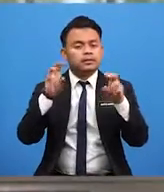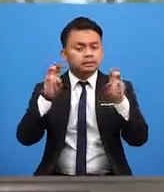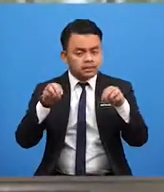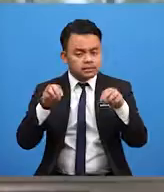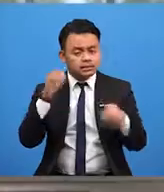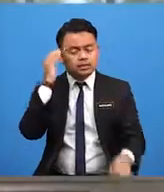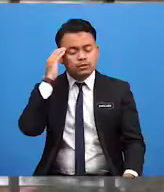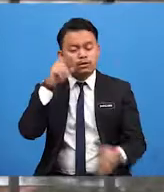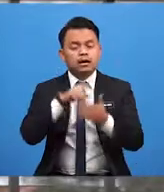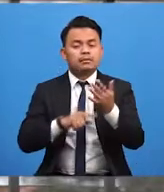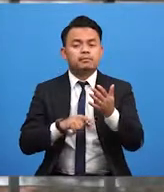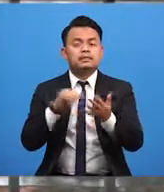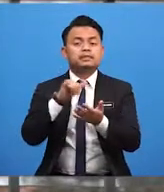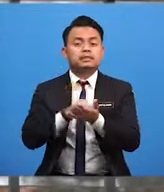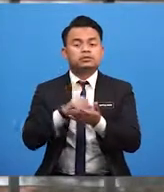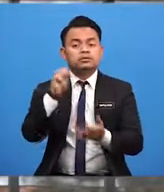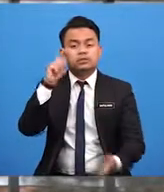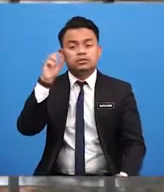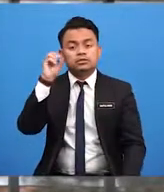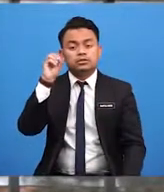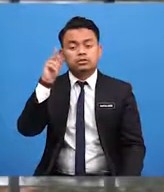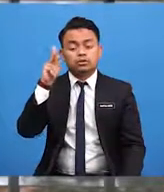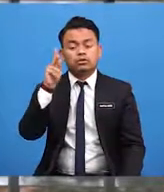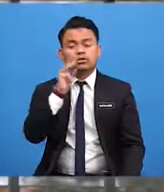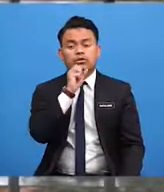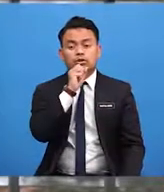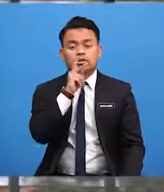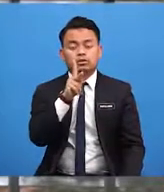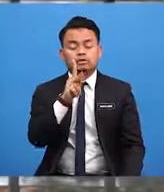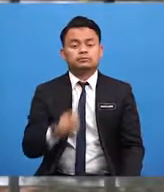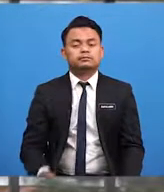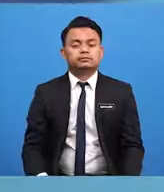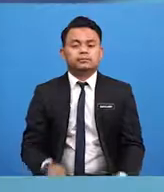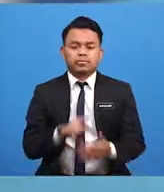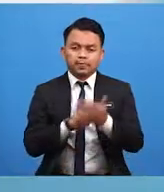stok. Jom kita belajar apa itu stok.